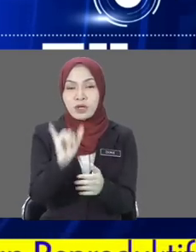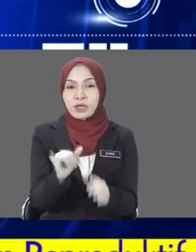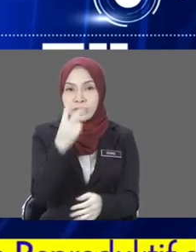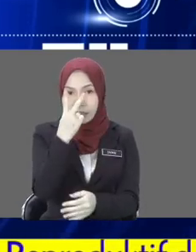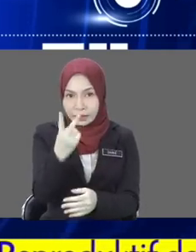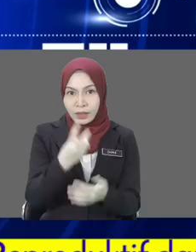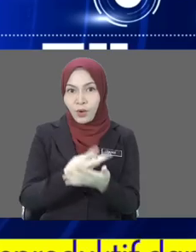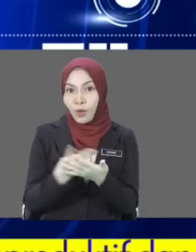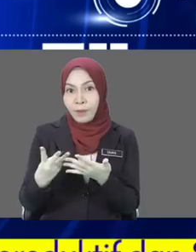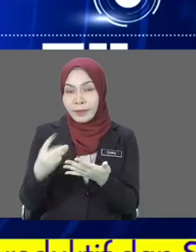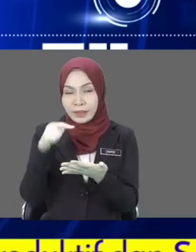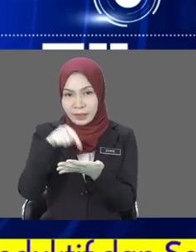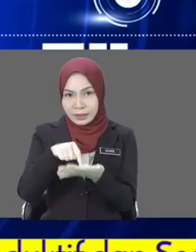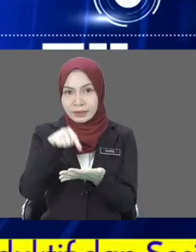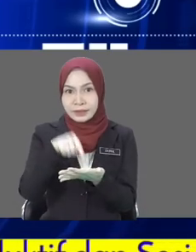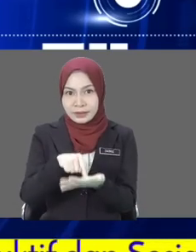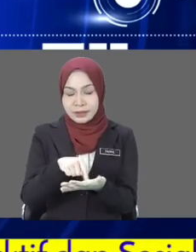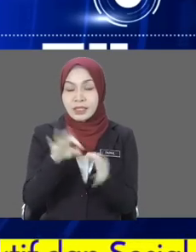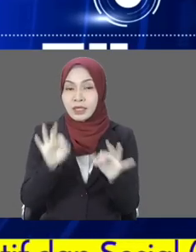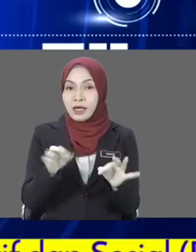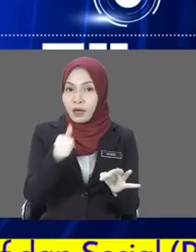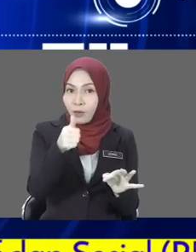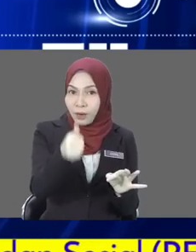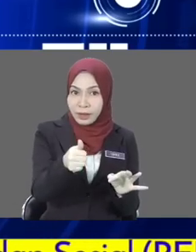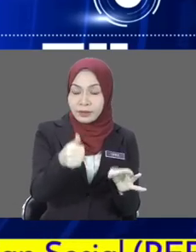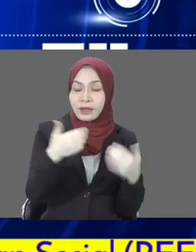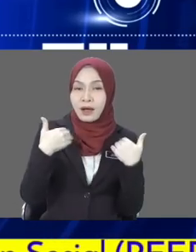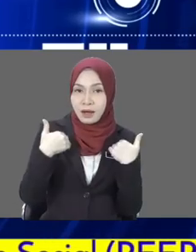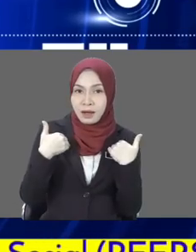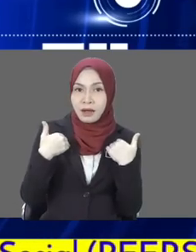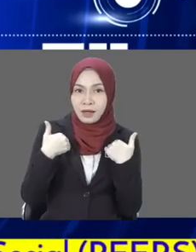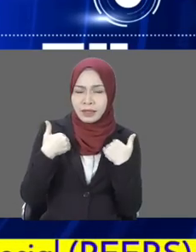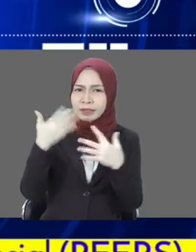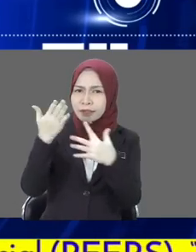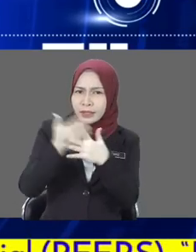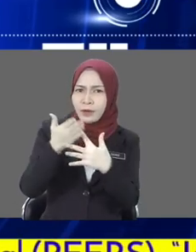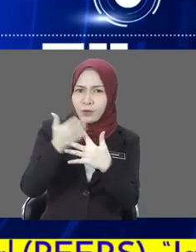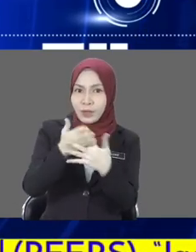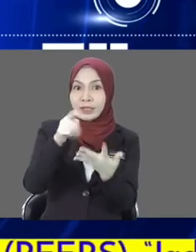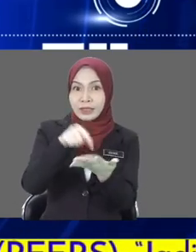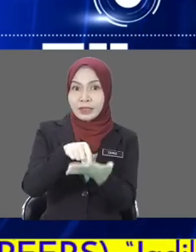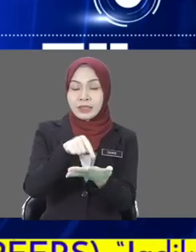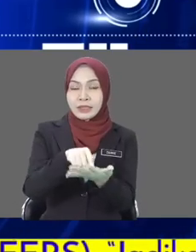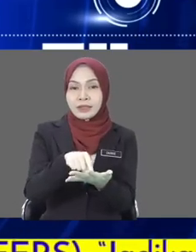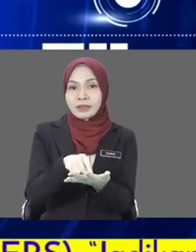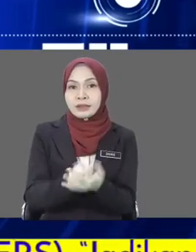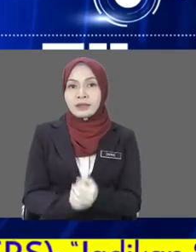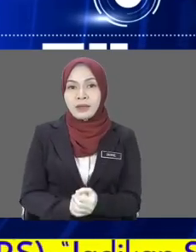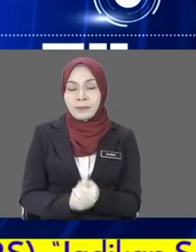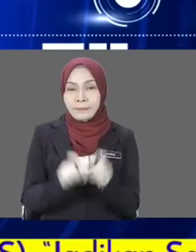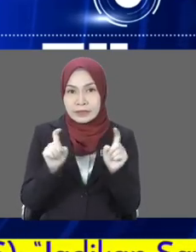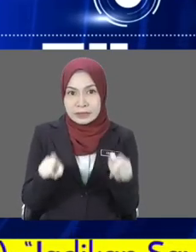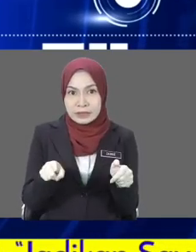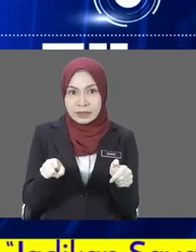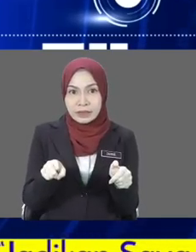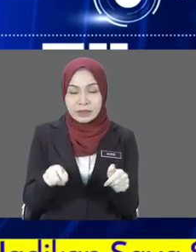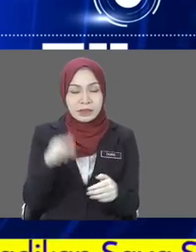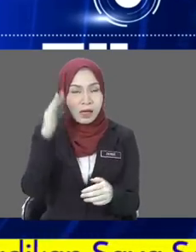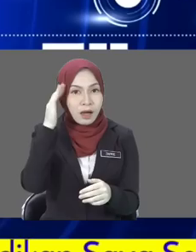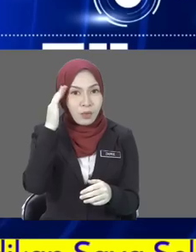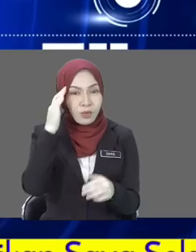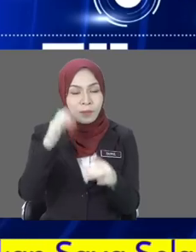di kalangan Anda terlibat dalam gangguan seksual pastikan anda mengambil tindakan segera